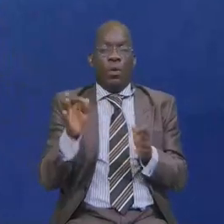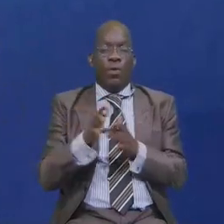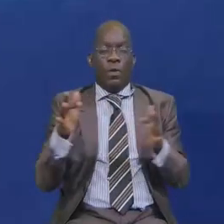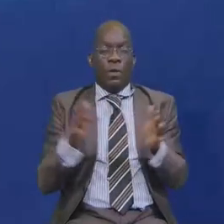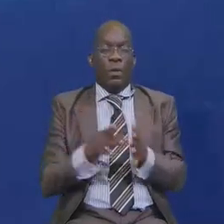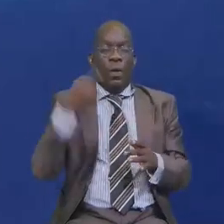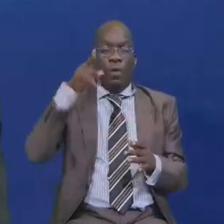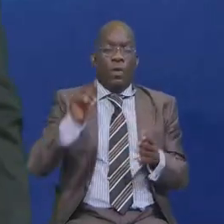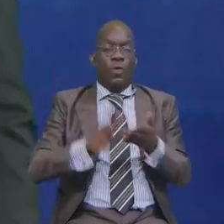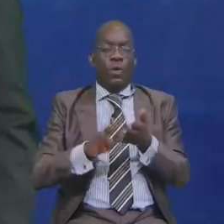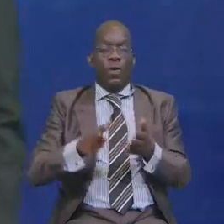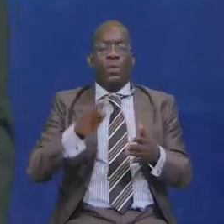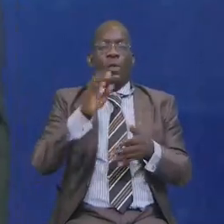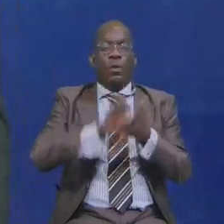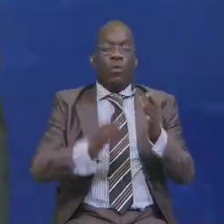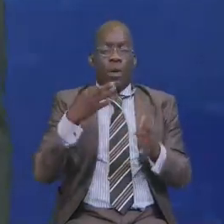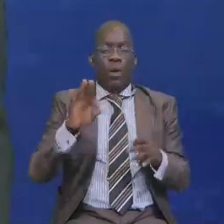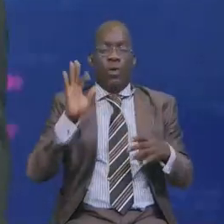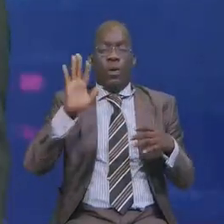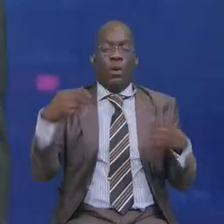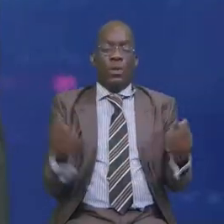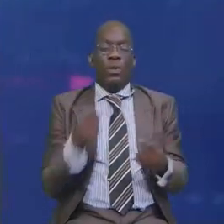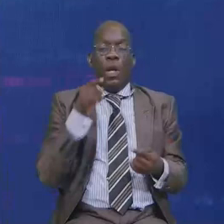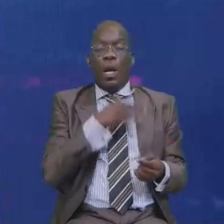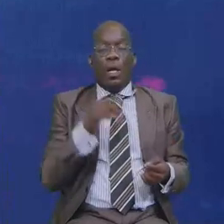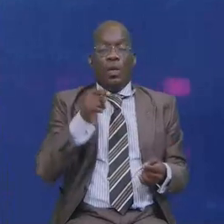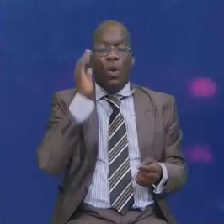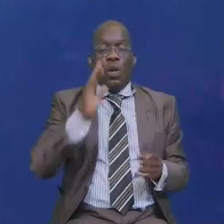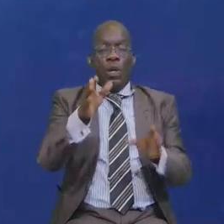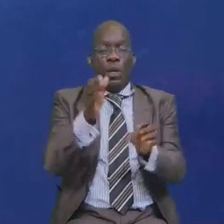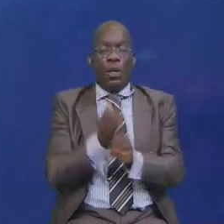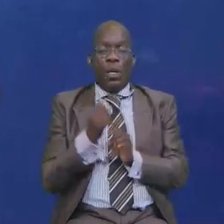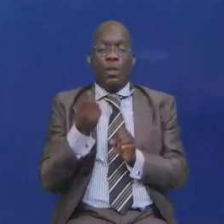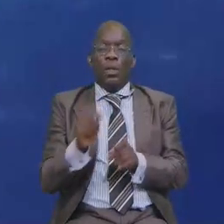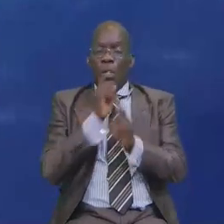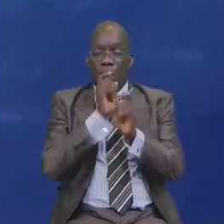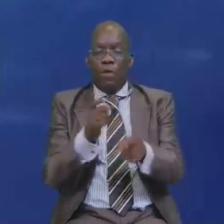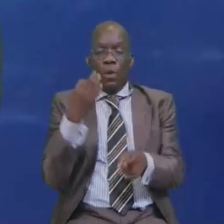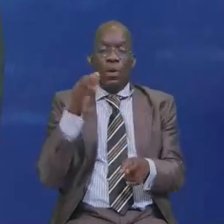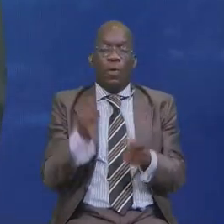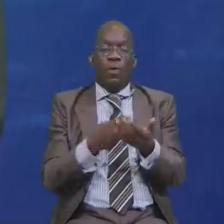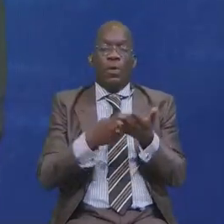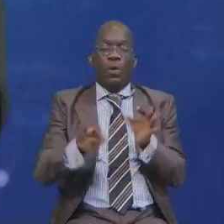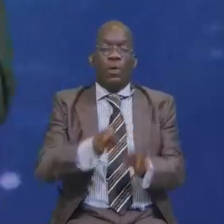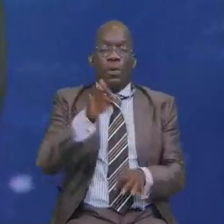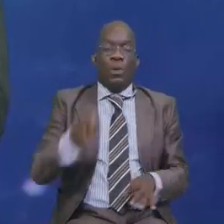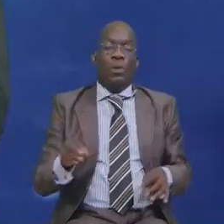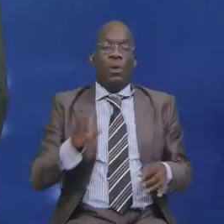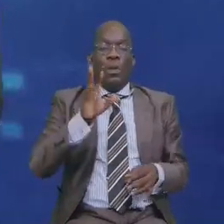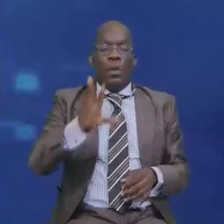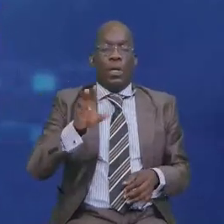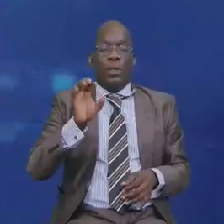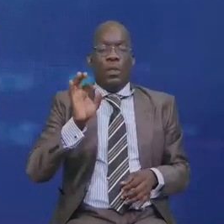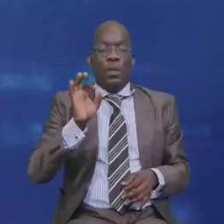vous recevrez le don du Saint-Esprit. Verset 39, car